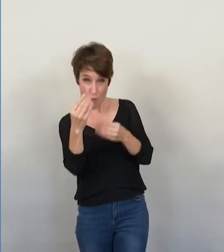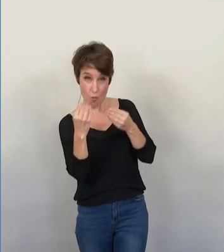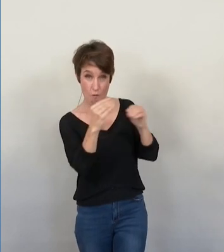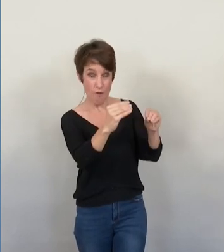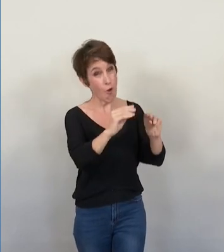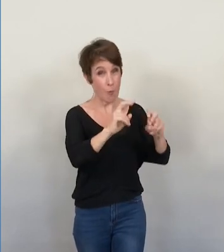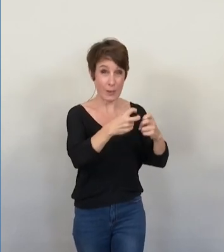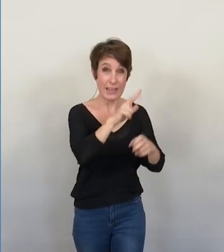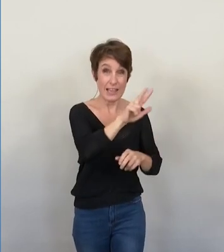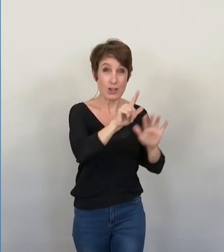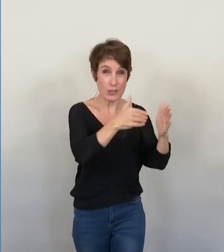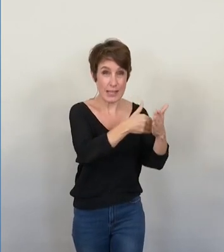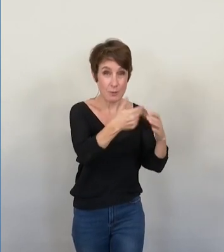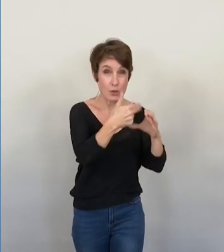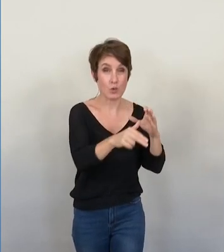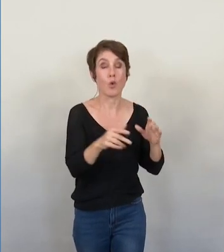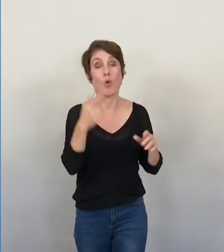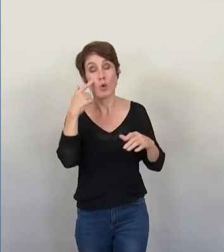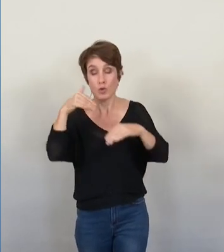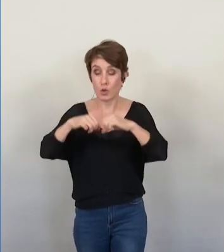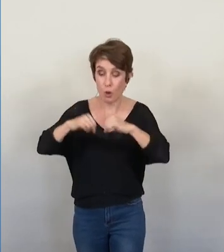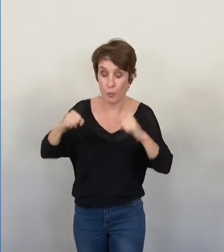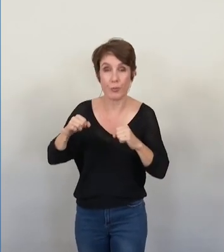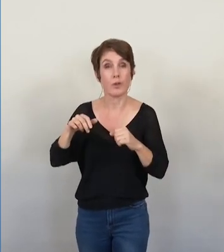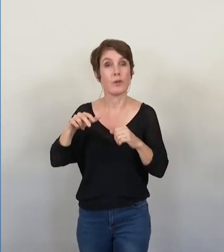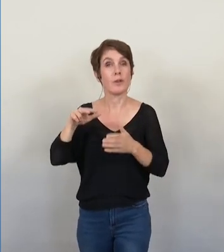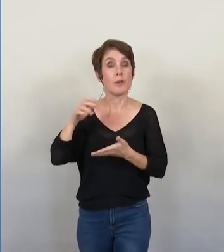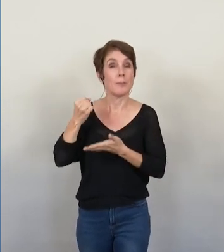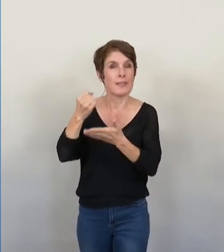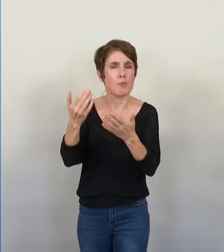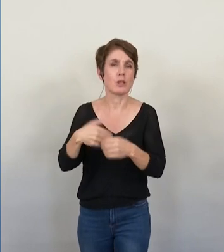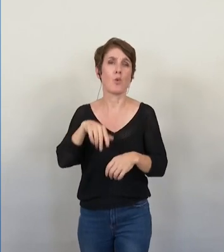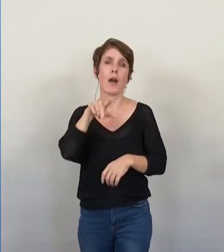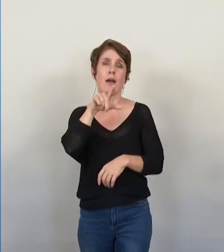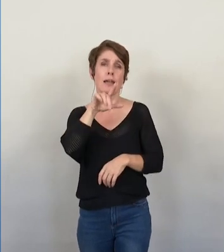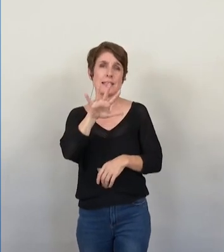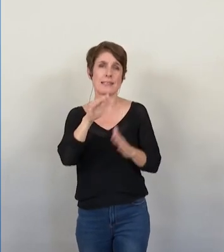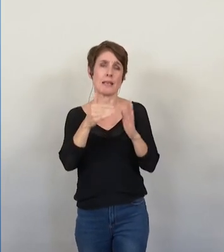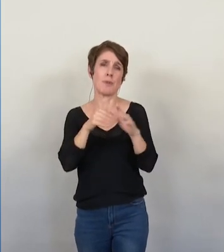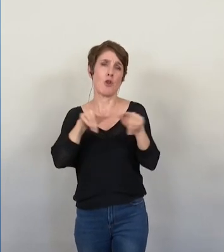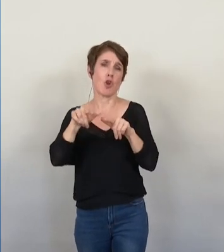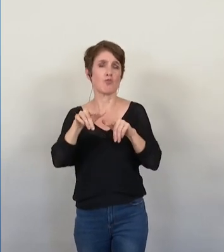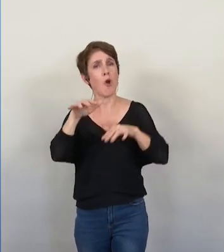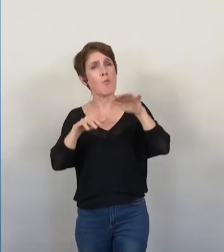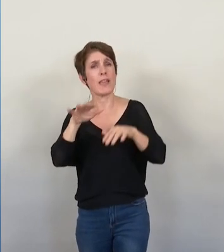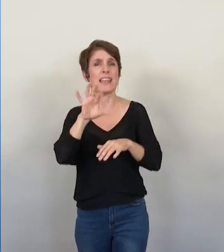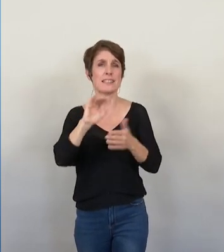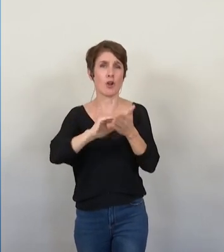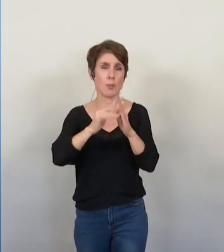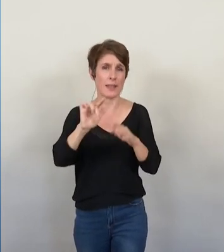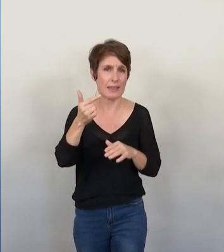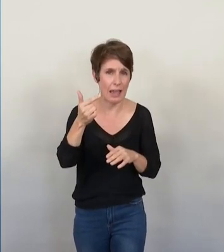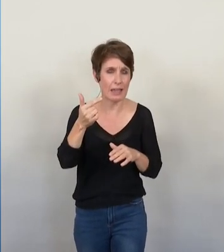d'euros un rapide calcul 5000 logements à peu près d'une moyenne de 50 m car autour de